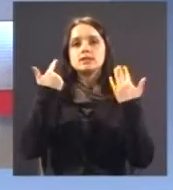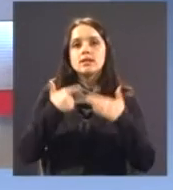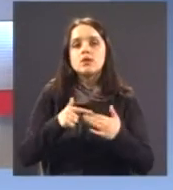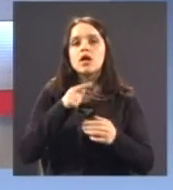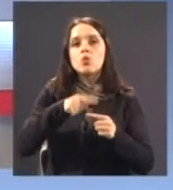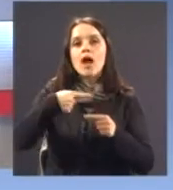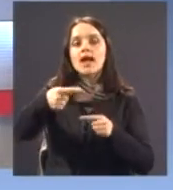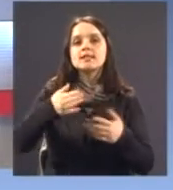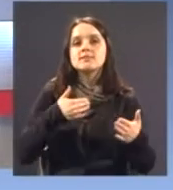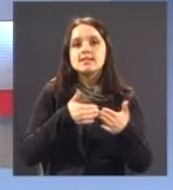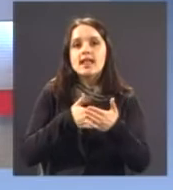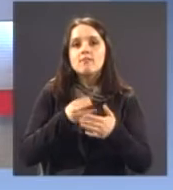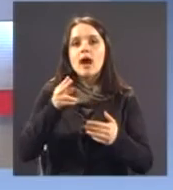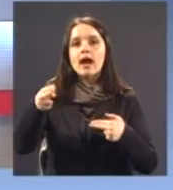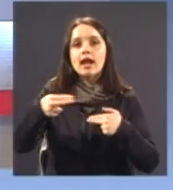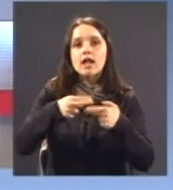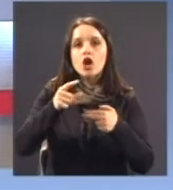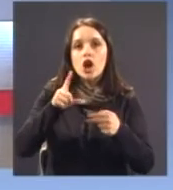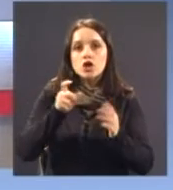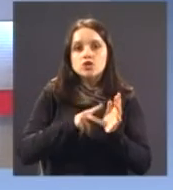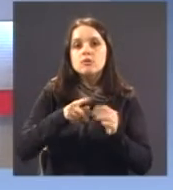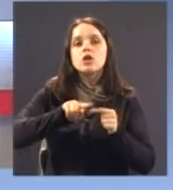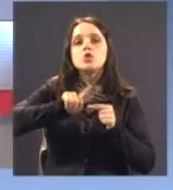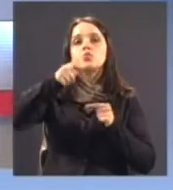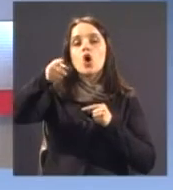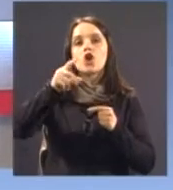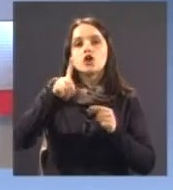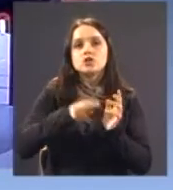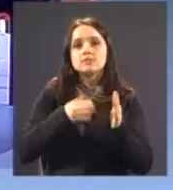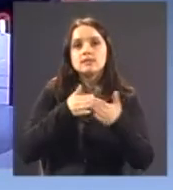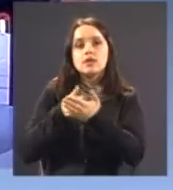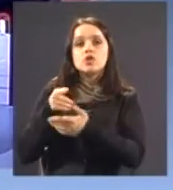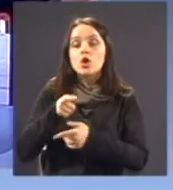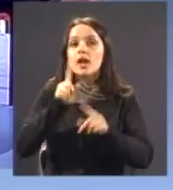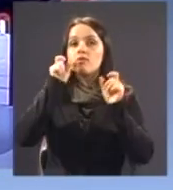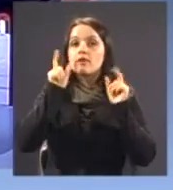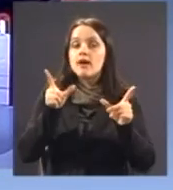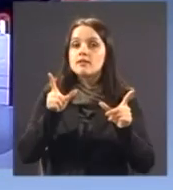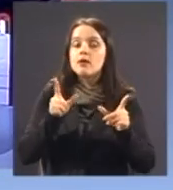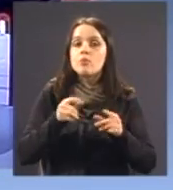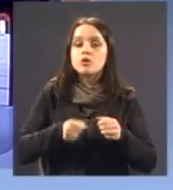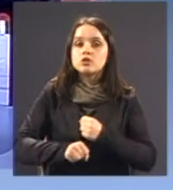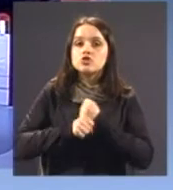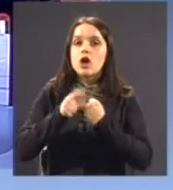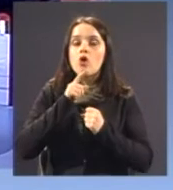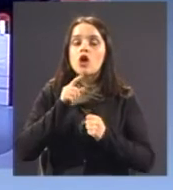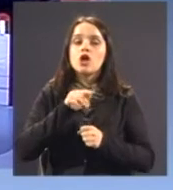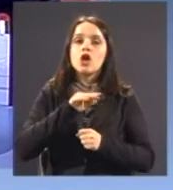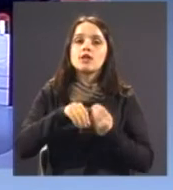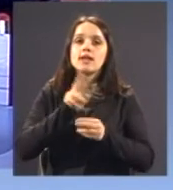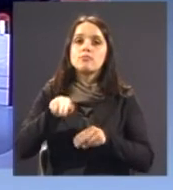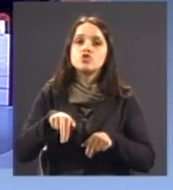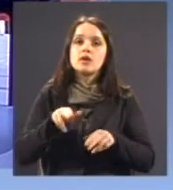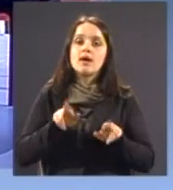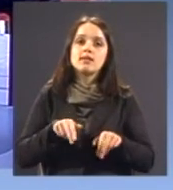i dugoročnim. I mislim da je to nevjerovatna podrška koju roditelj može imati u školovanju svog djeteta. Da,